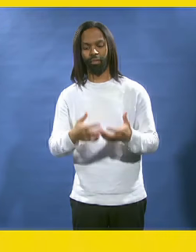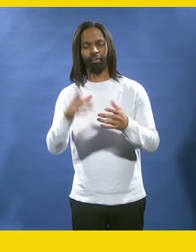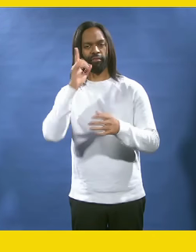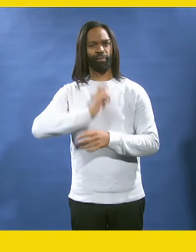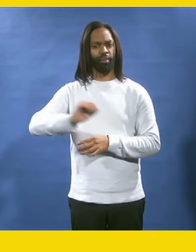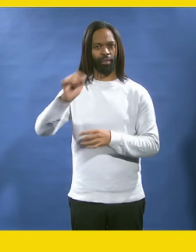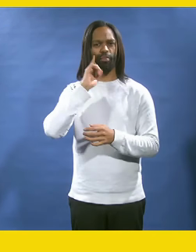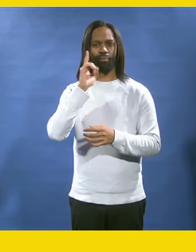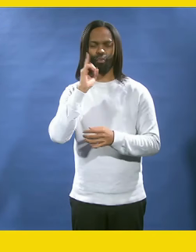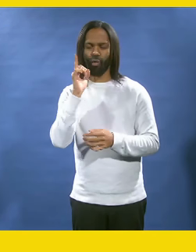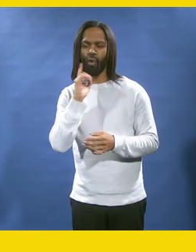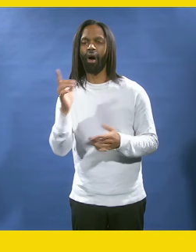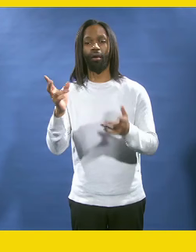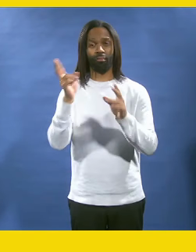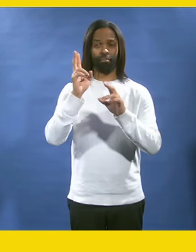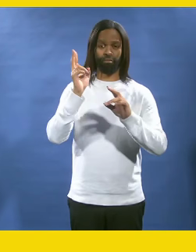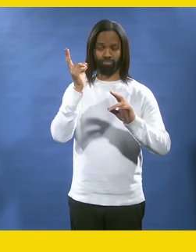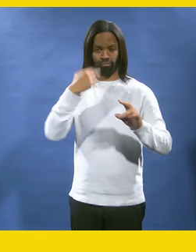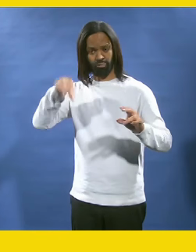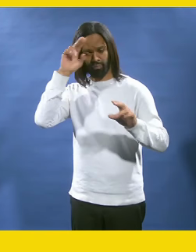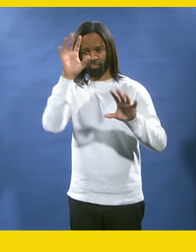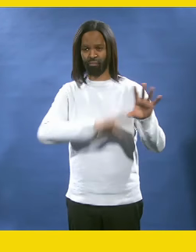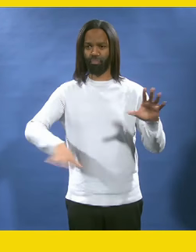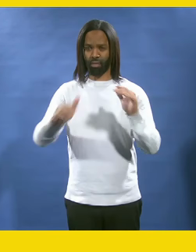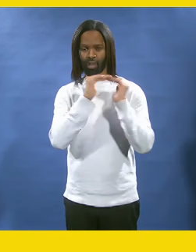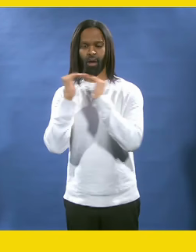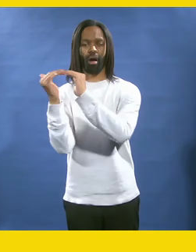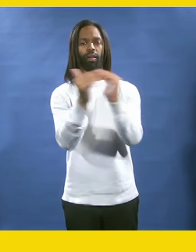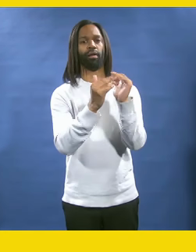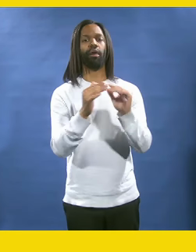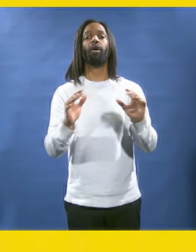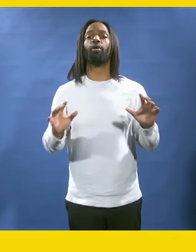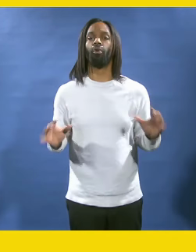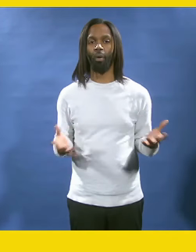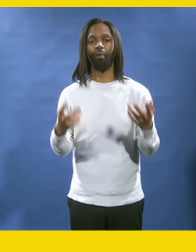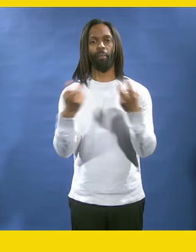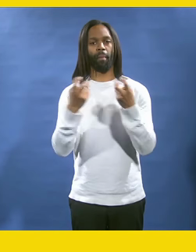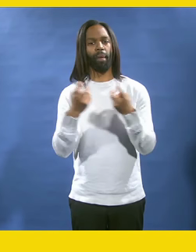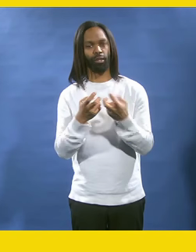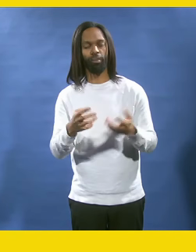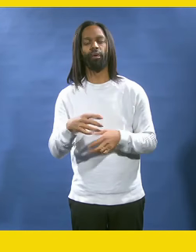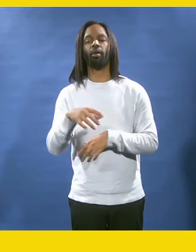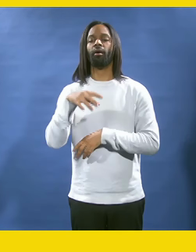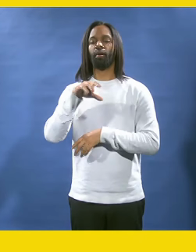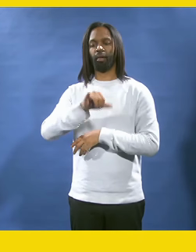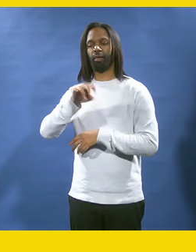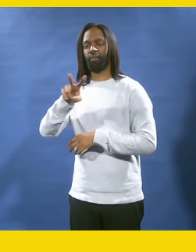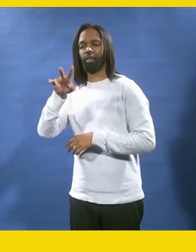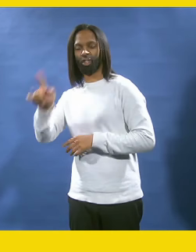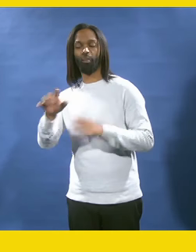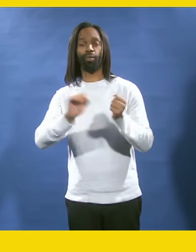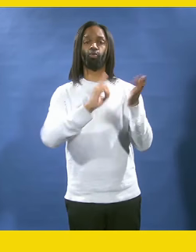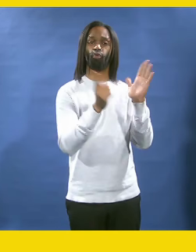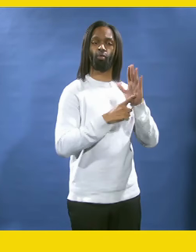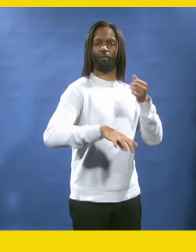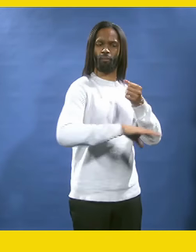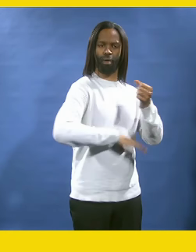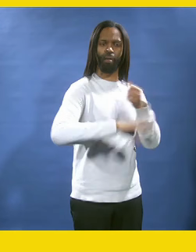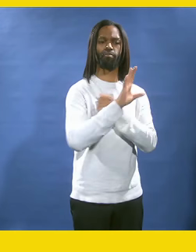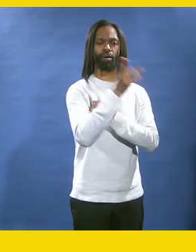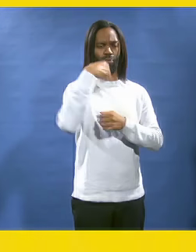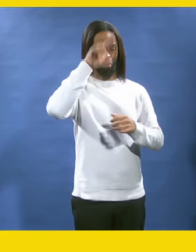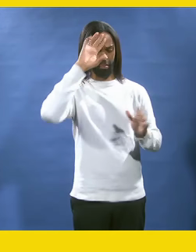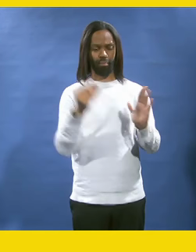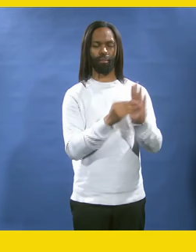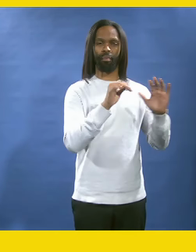de toutes au plan européen, avec des mesures politiques comme l'inscription du droit à l'avortement dans la Charte des droits fondamentaux de l'Europe, la défense de la